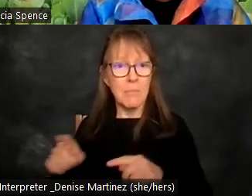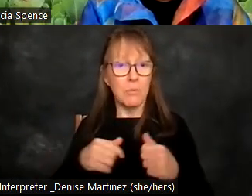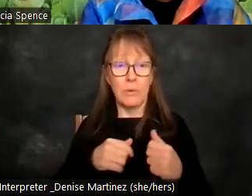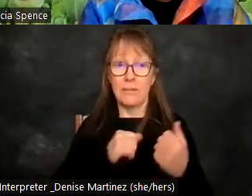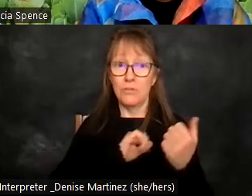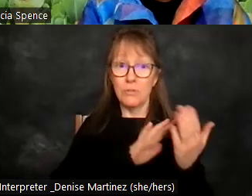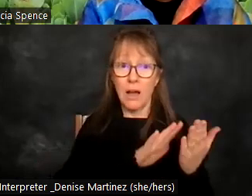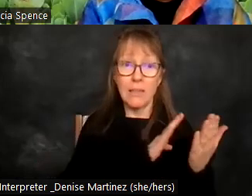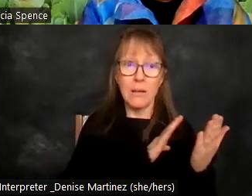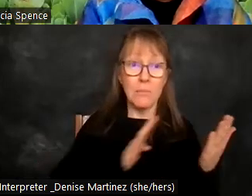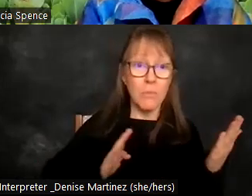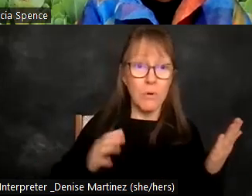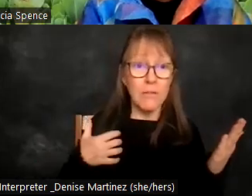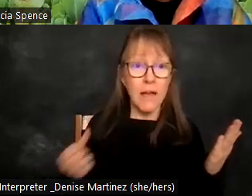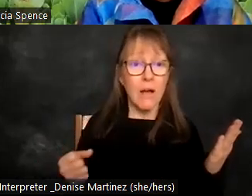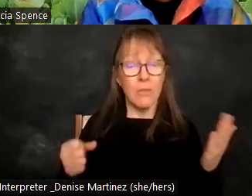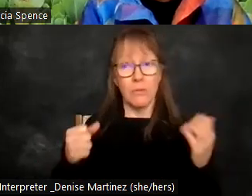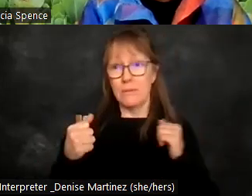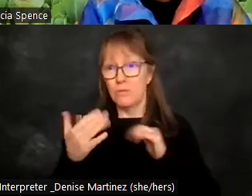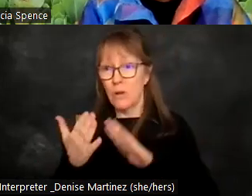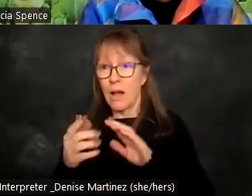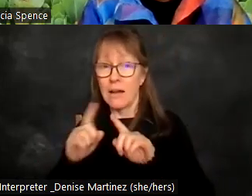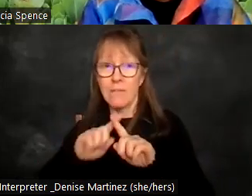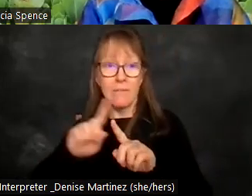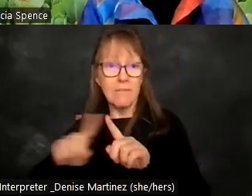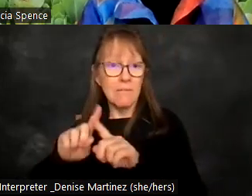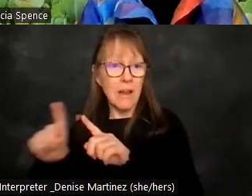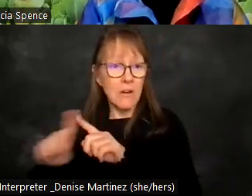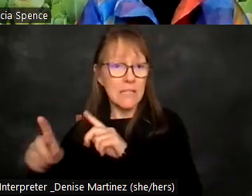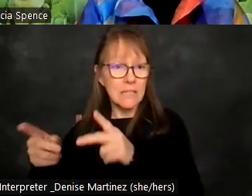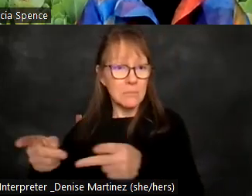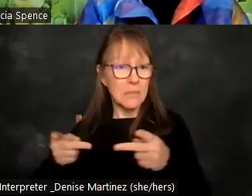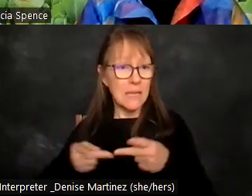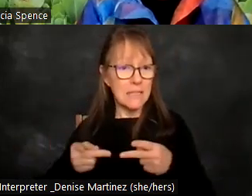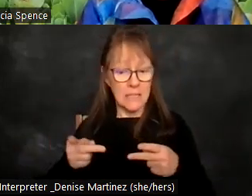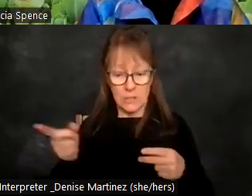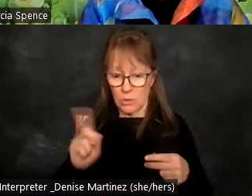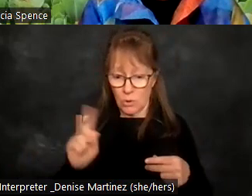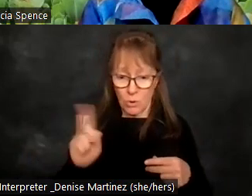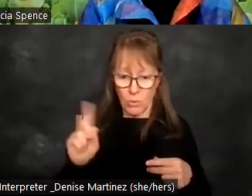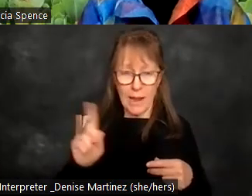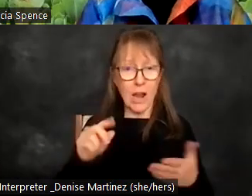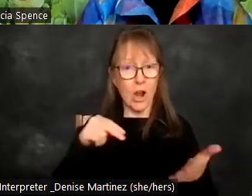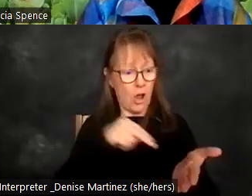Est-ce que nous avons essayé différents endroits? Il semblait